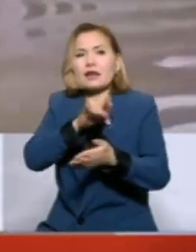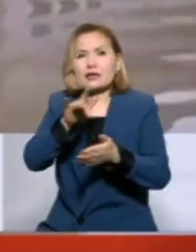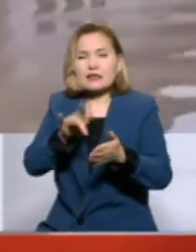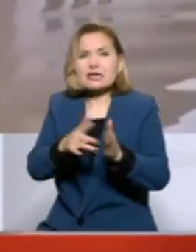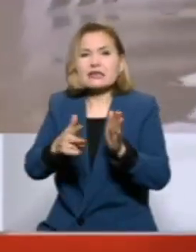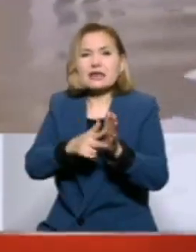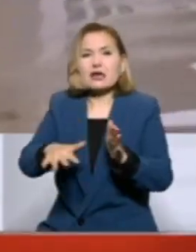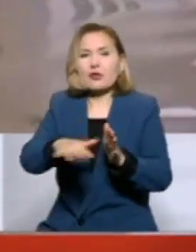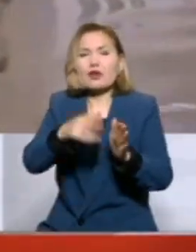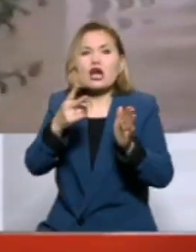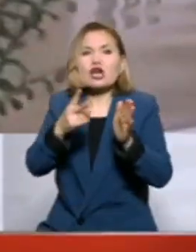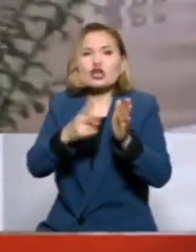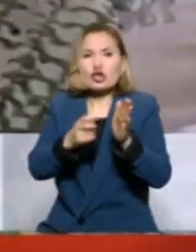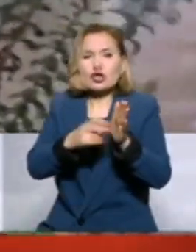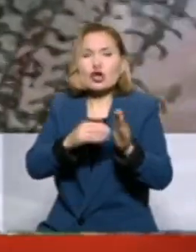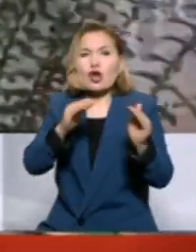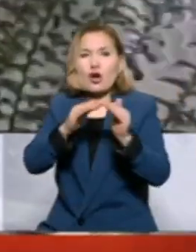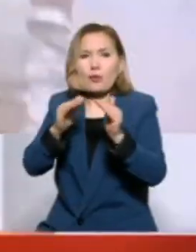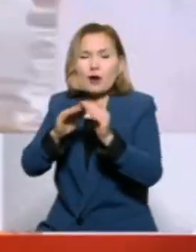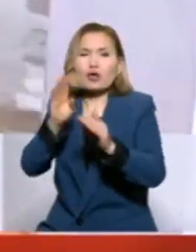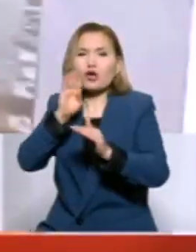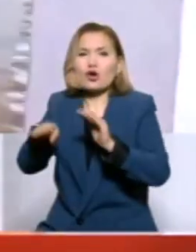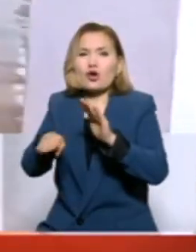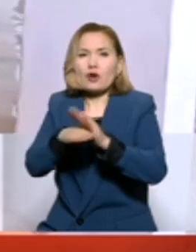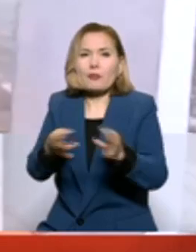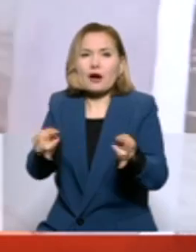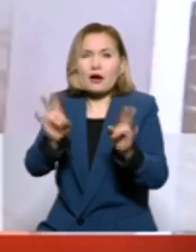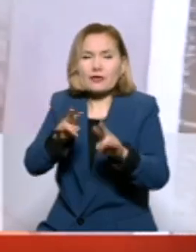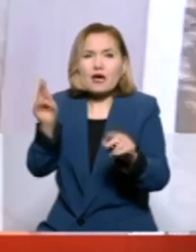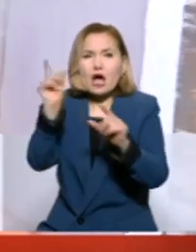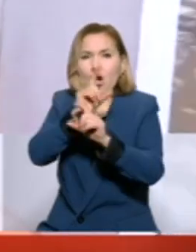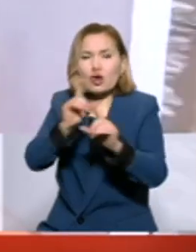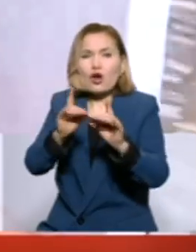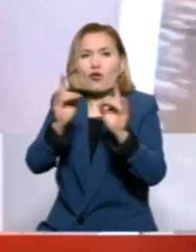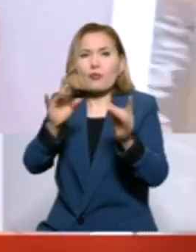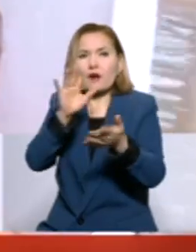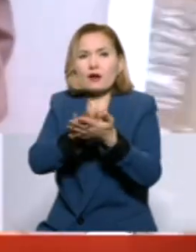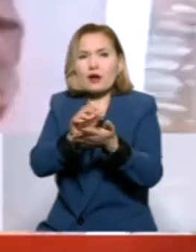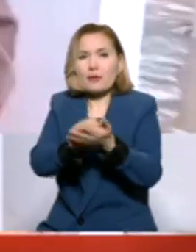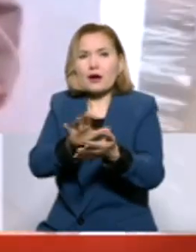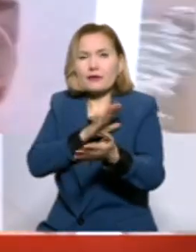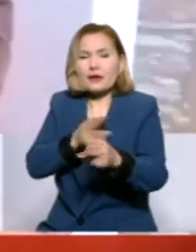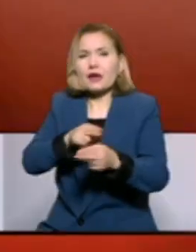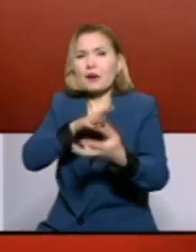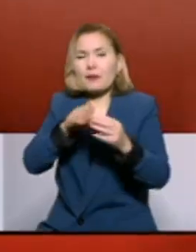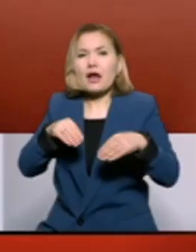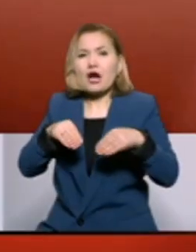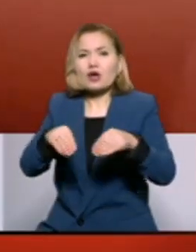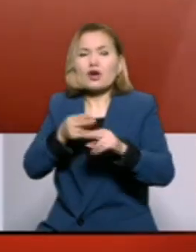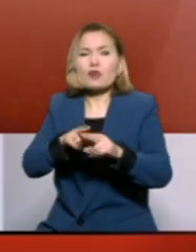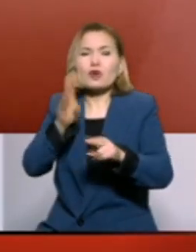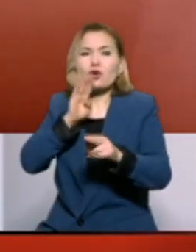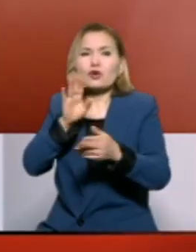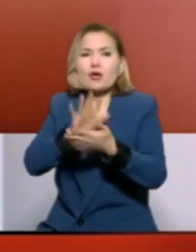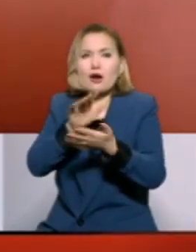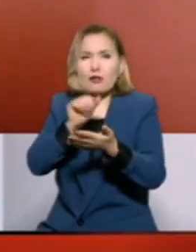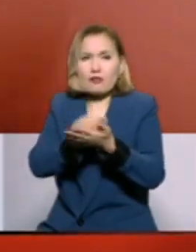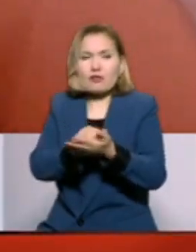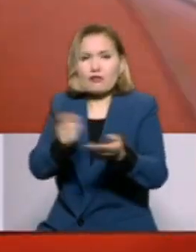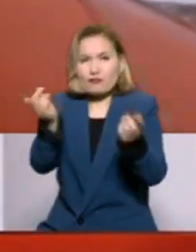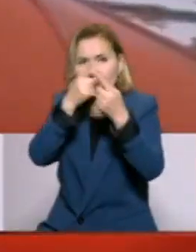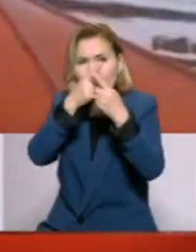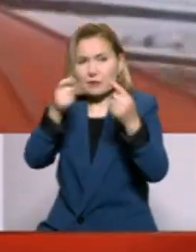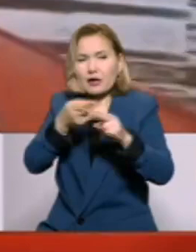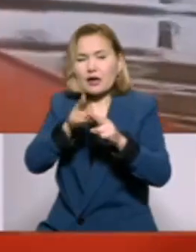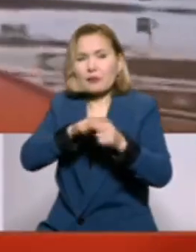ауданда 700-ге жуық үй, бірнеше көпір мен мектептер зақымданды. Жергілікті билік егістік алқаптарын су шайып кеткенін мәлімдеп